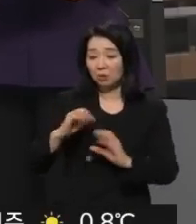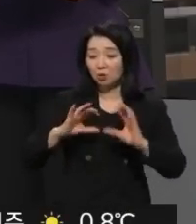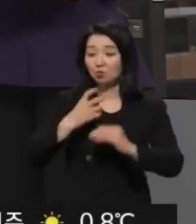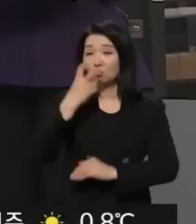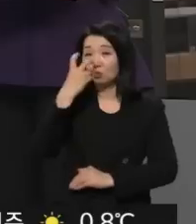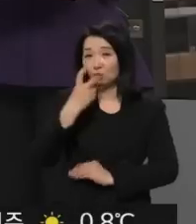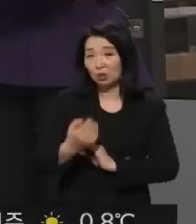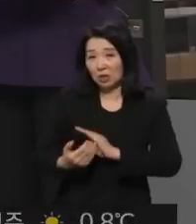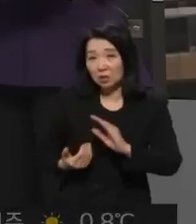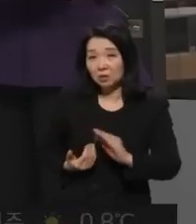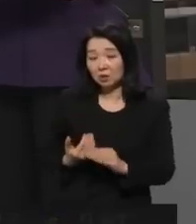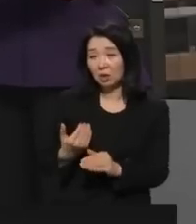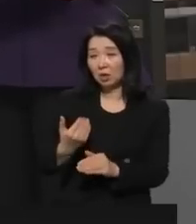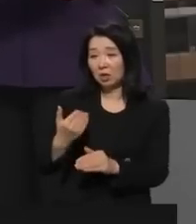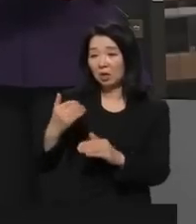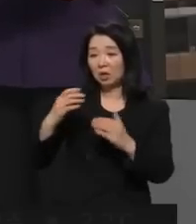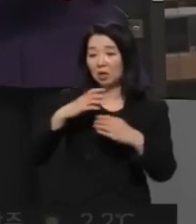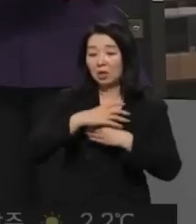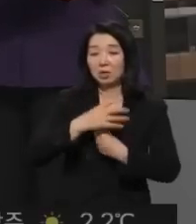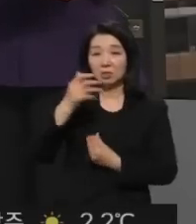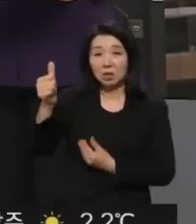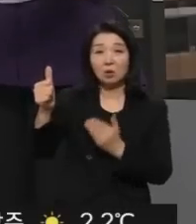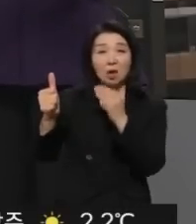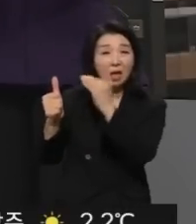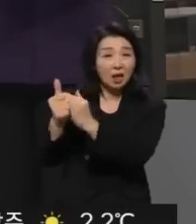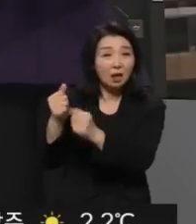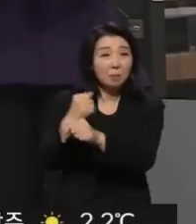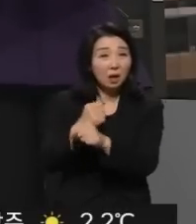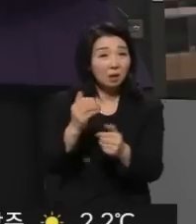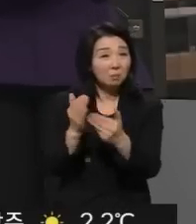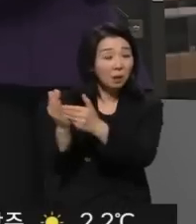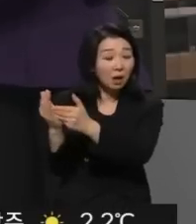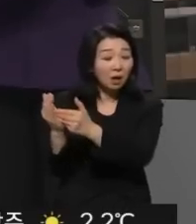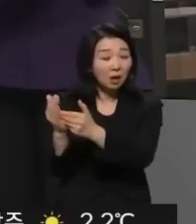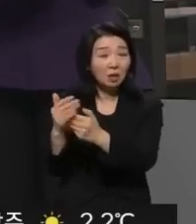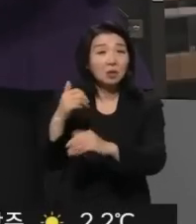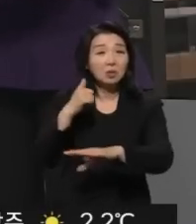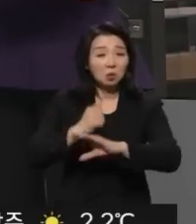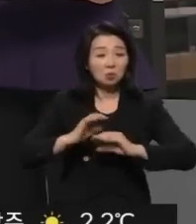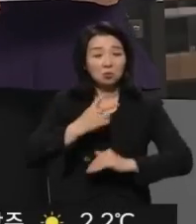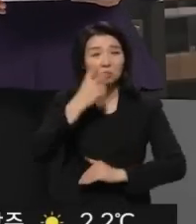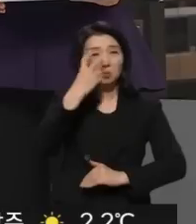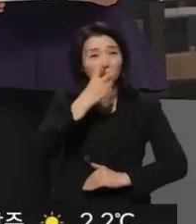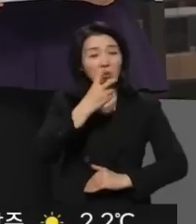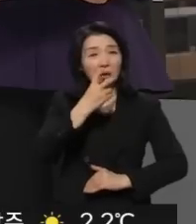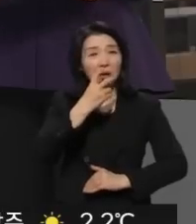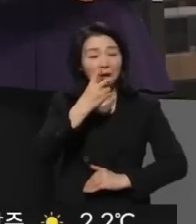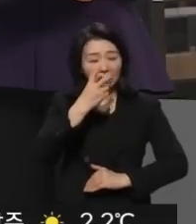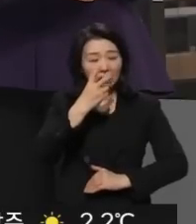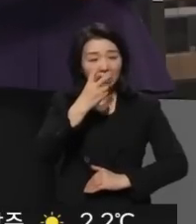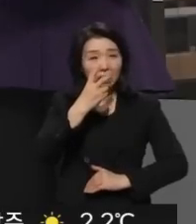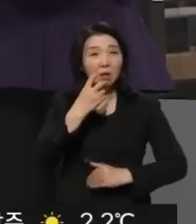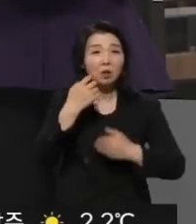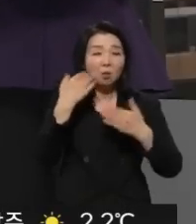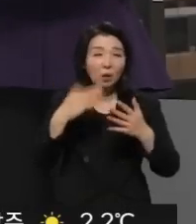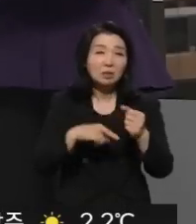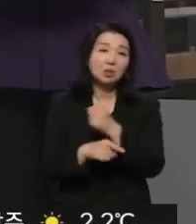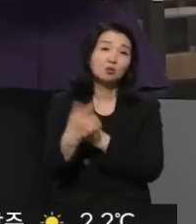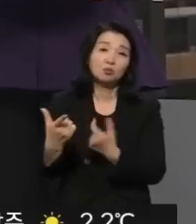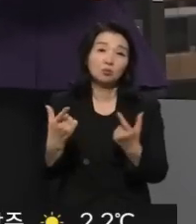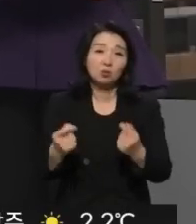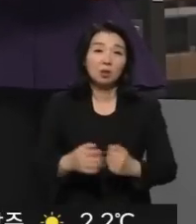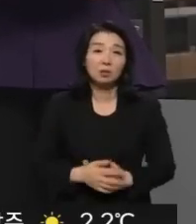국정조사도 하기 전에 장관을 해임하자는 민주당의 주장, 국정조사를 보이콧할 명분을 줬다라는 생각이죠.